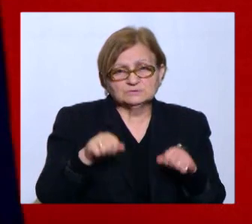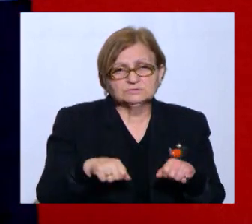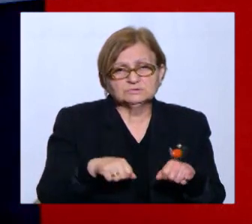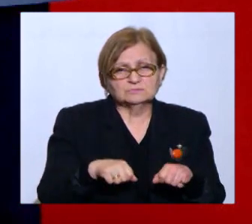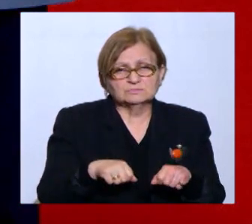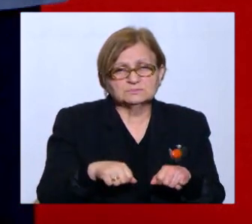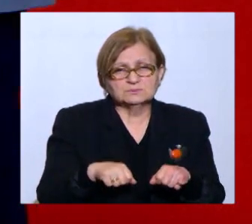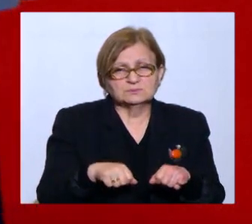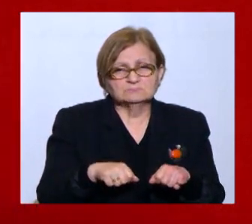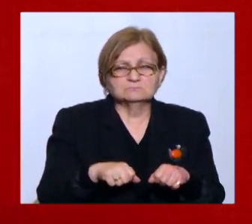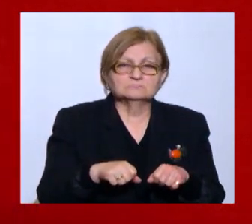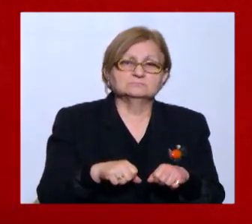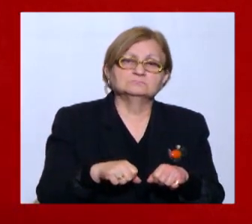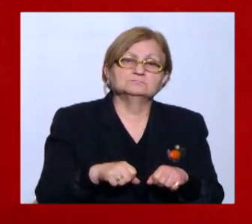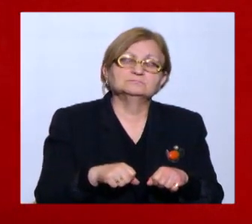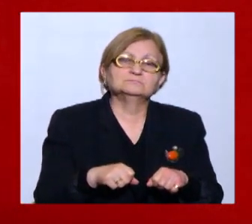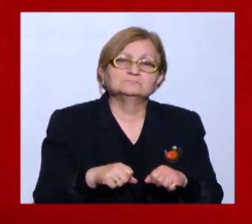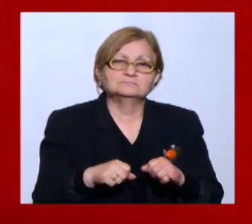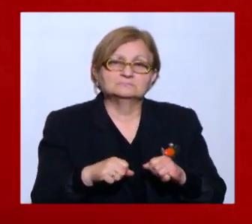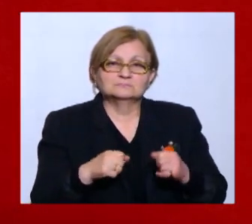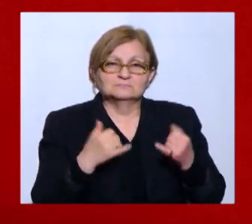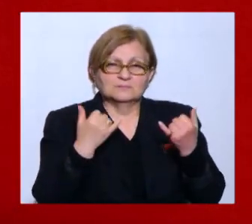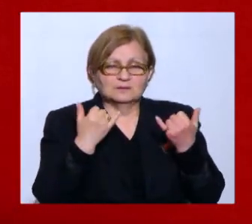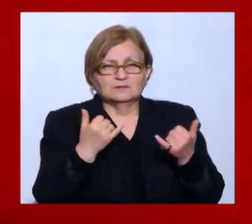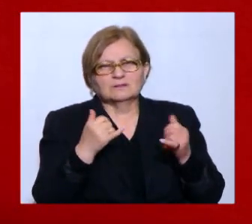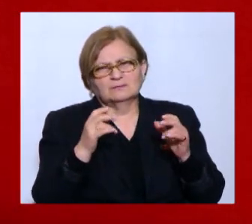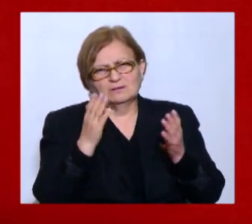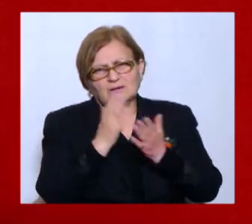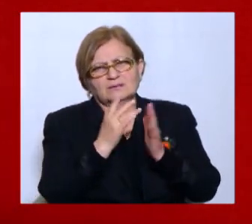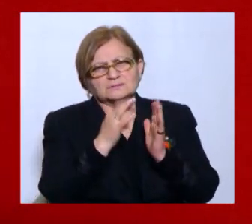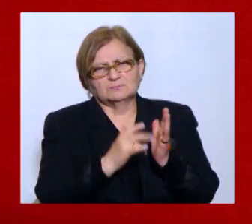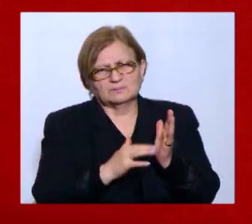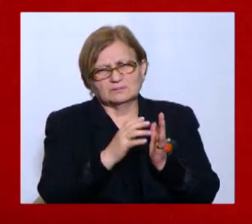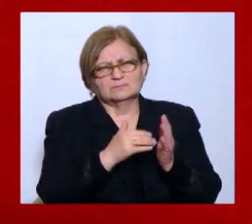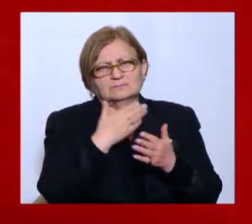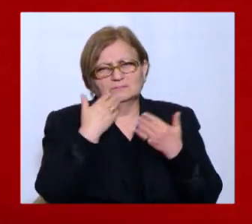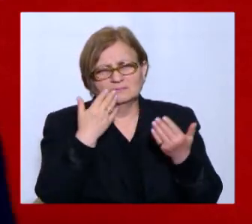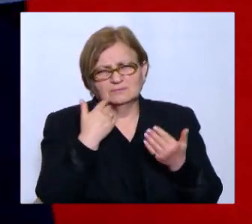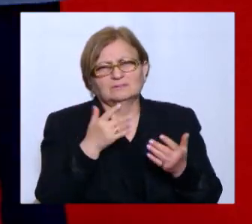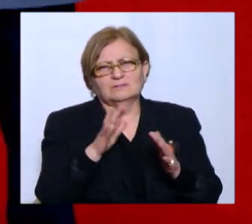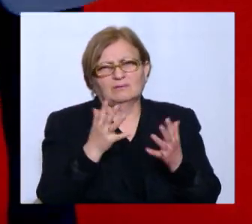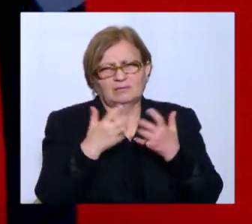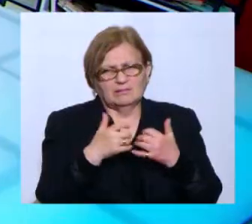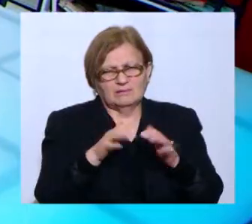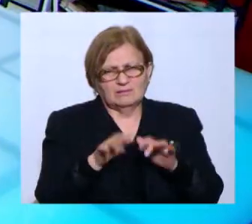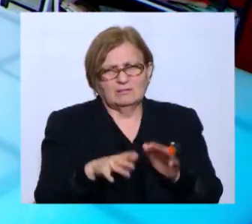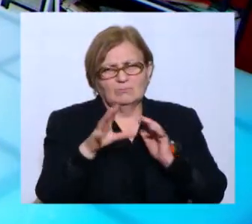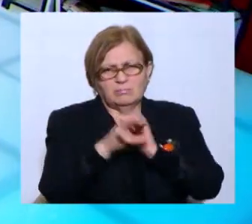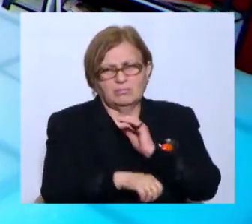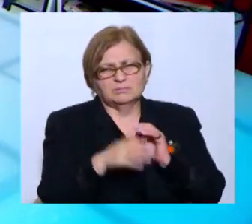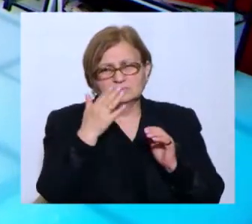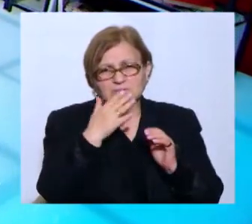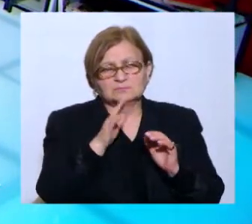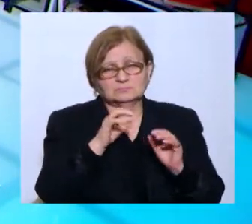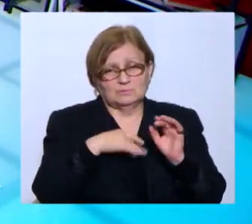ახლა საბედნიეროდ ახლა უკვე კალკულატორებიც არსებობს, პროგრამებიც არსებობს, რომელიც ადვილად აგებენ ფუნქციას და გაკვეთილის ბოლოს